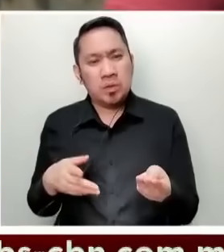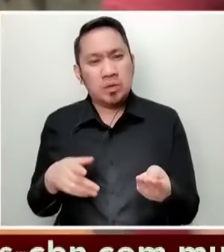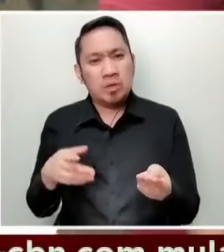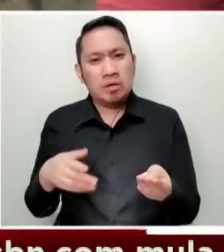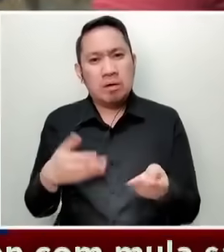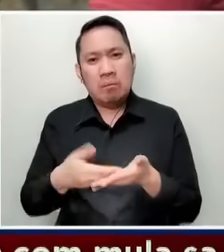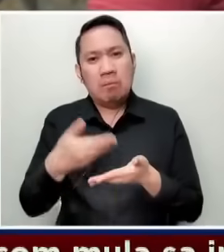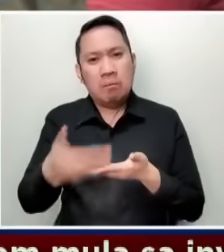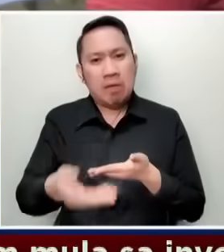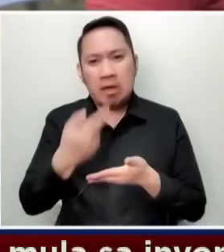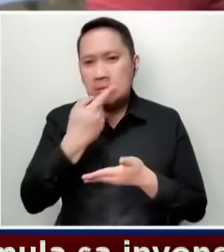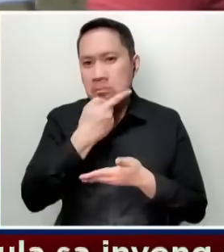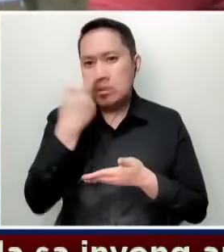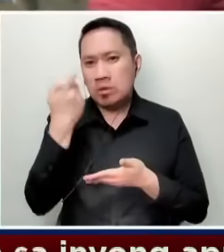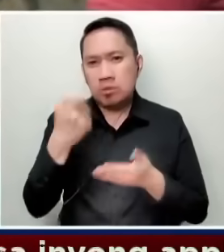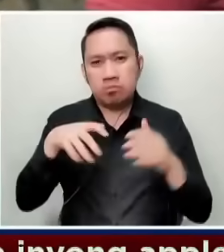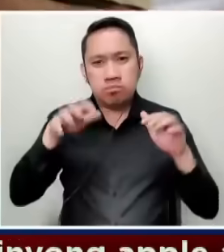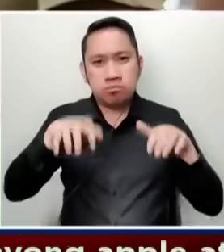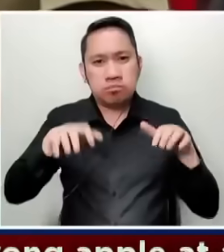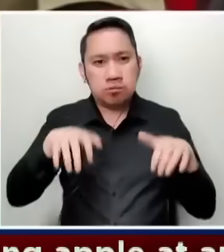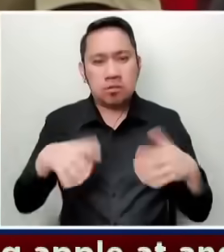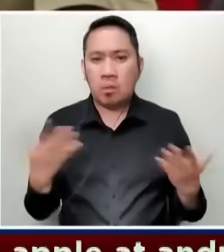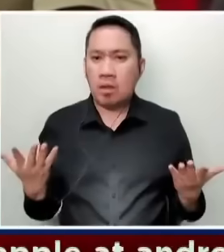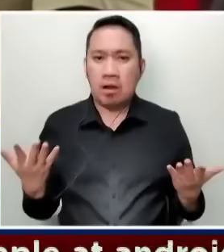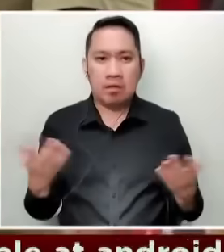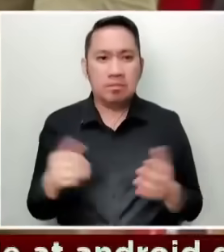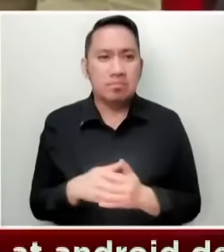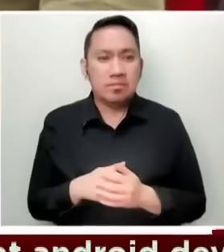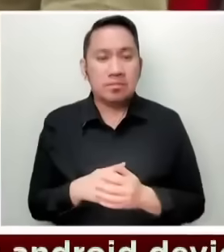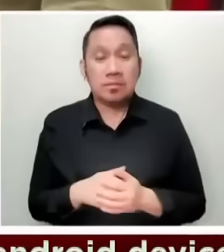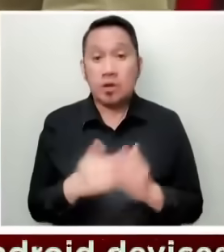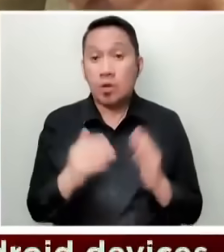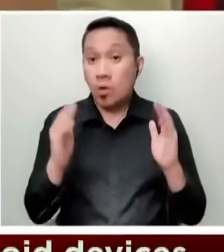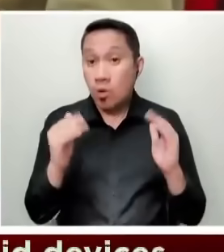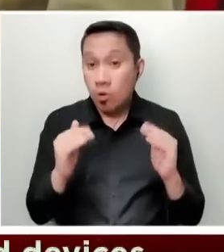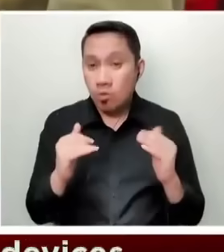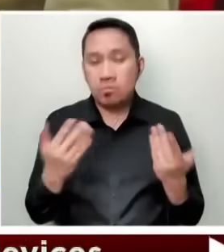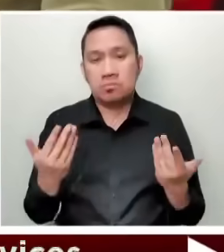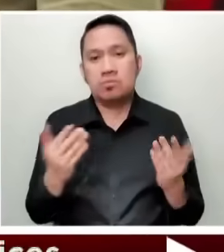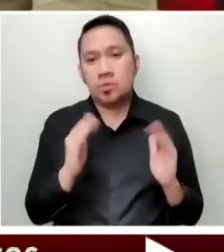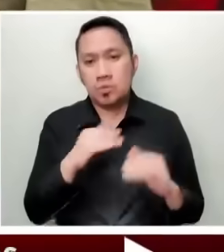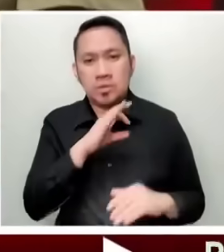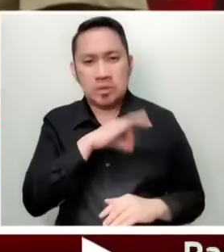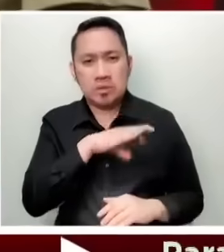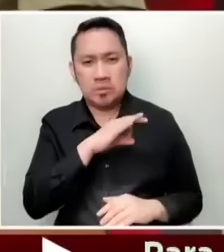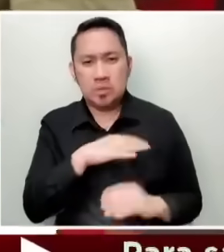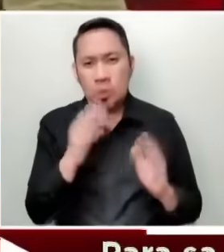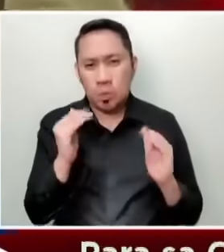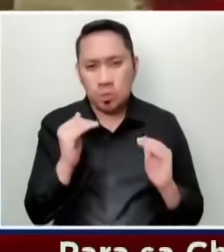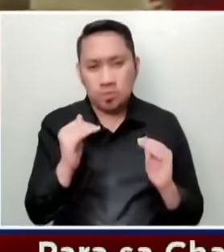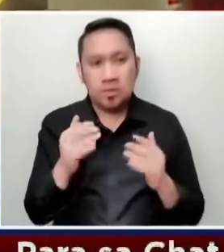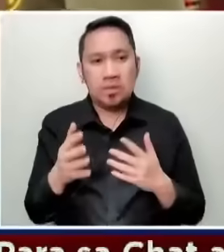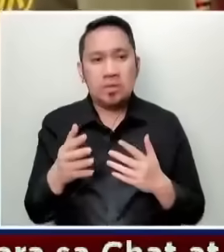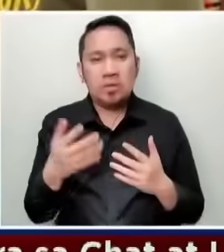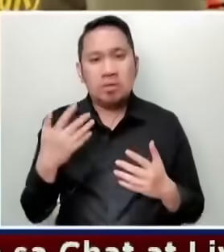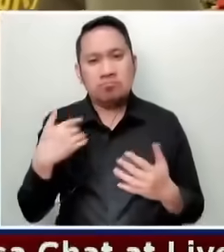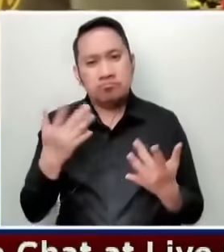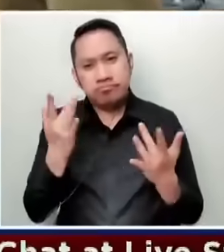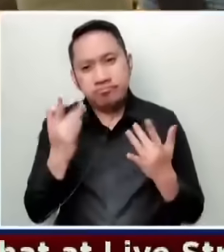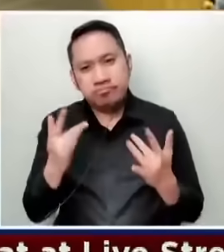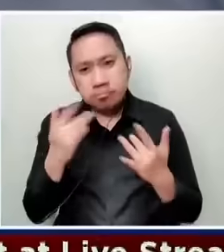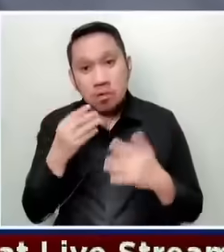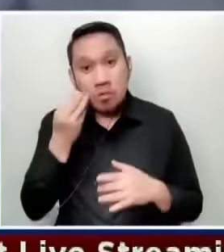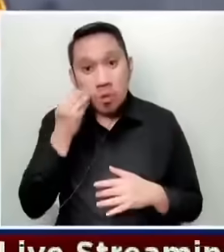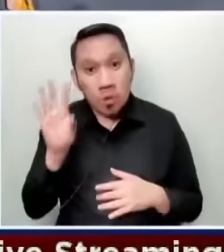Wala po, lumakabinta ng maganda. Sana po lahat ng vendor kumita kahit po umuulan kasi kawawa naman kami kung uuwi